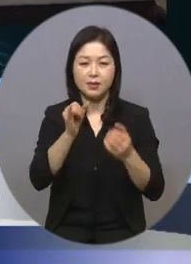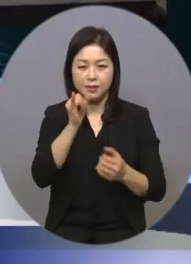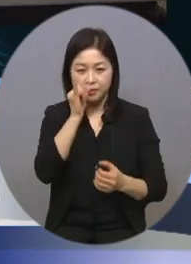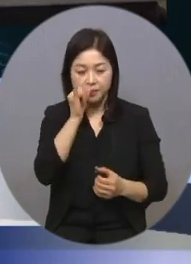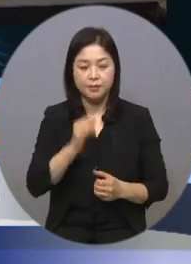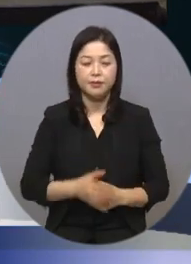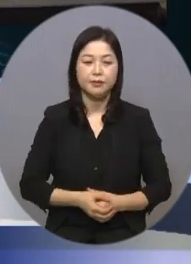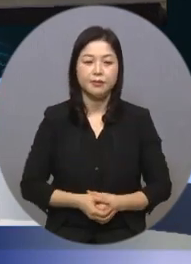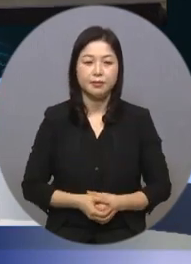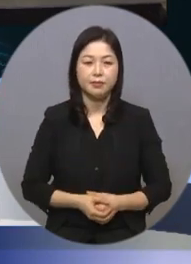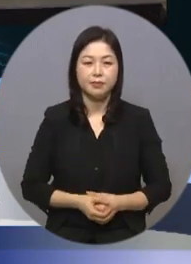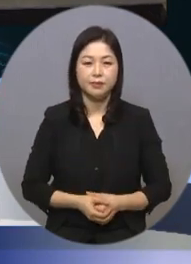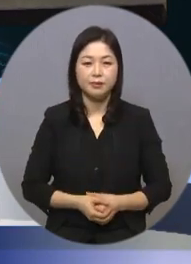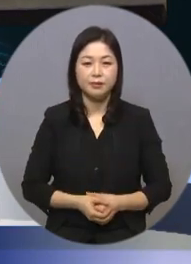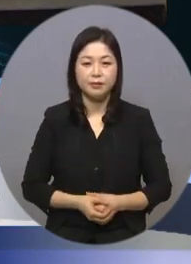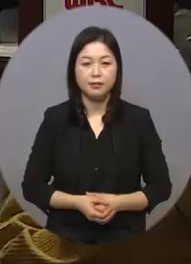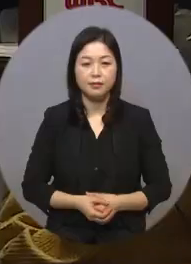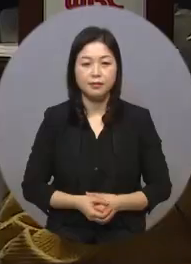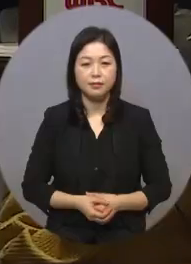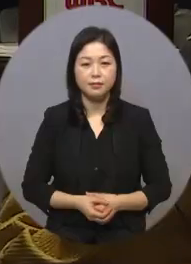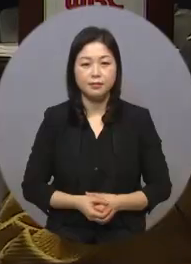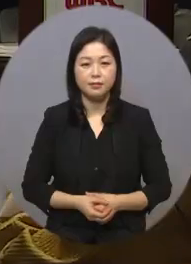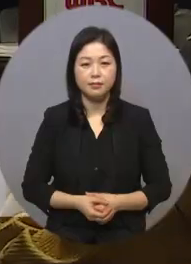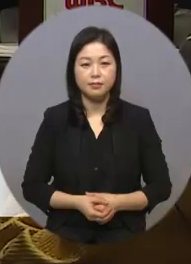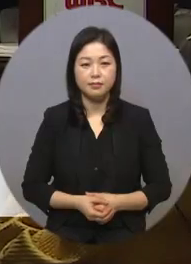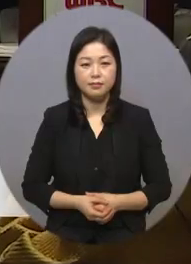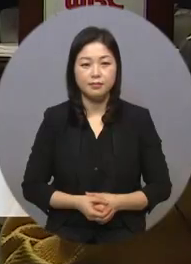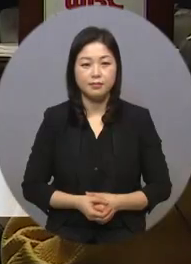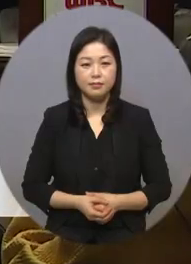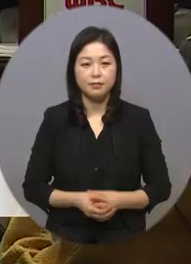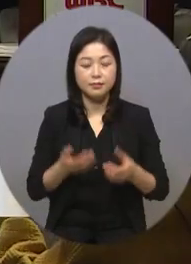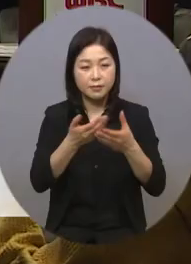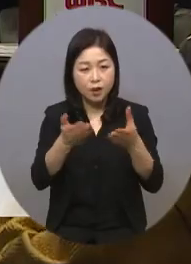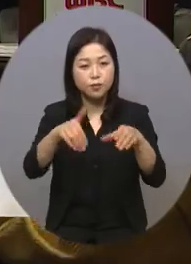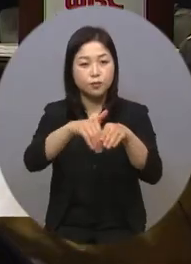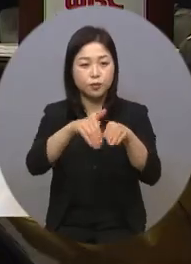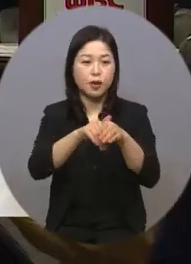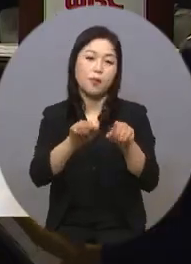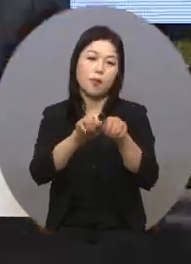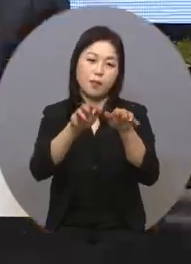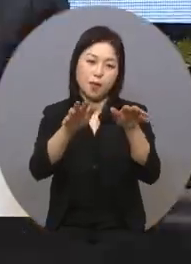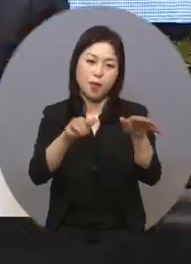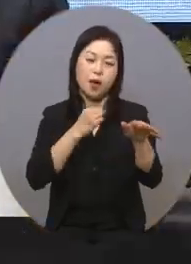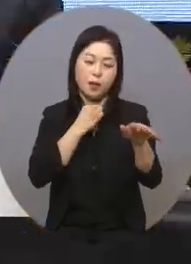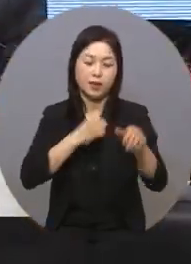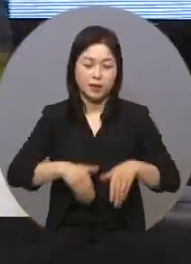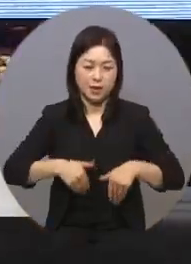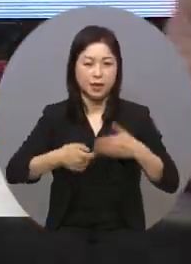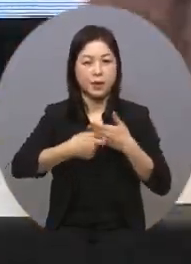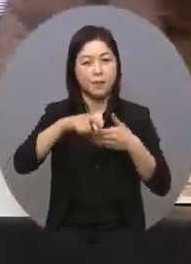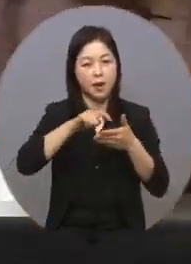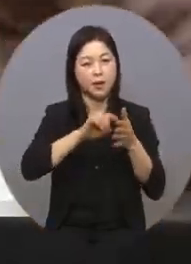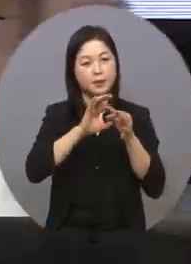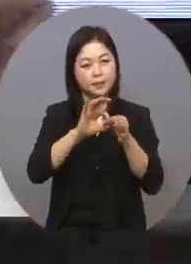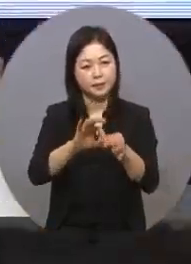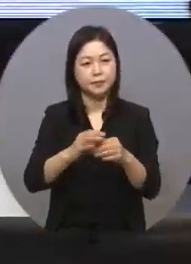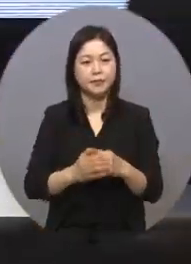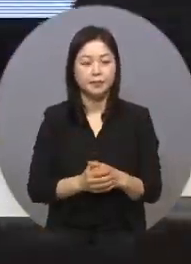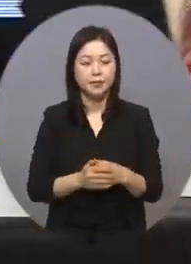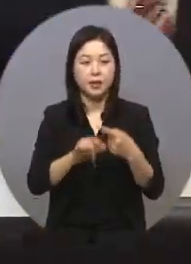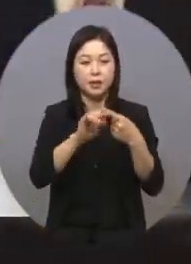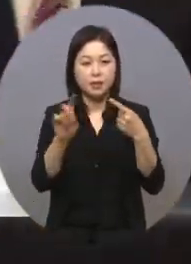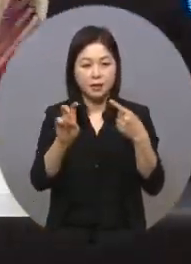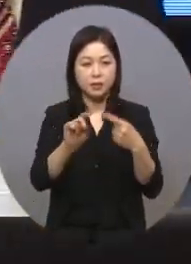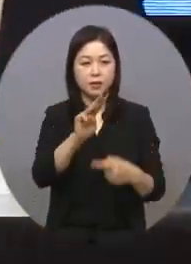내용 박성용 기자가 전합니다. 나눔 문화 확산을 향한 따뜻한 마음이 이어졌습니다. 지난